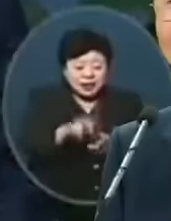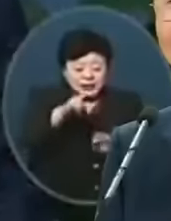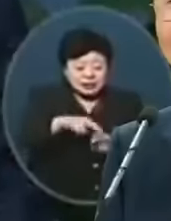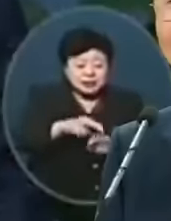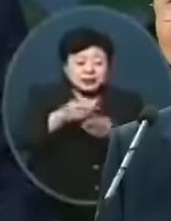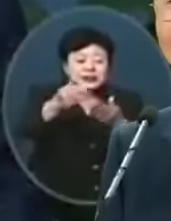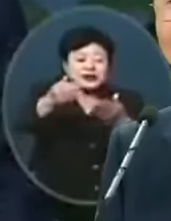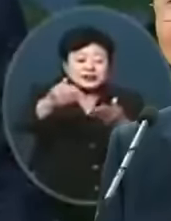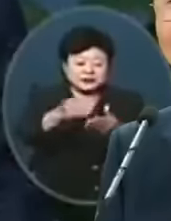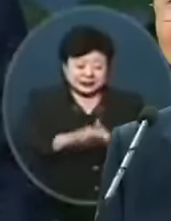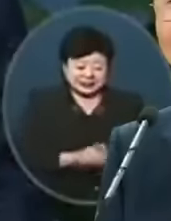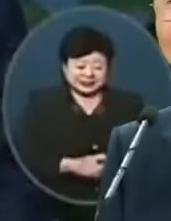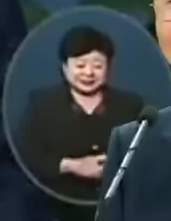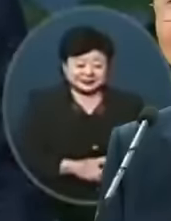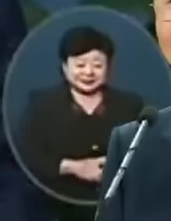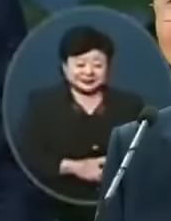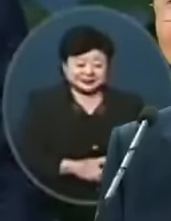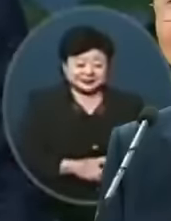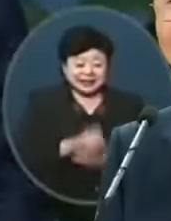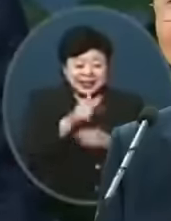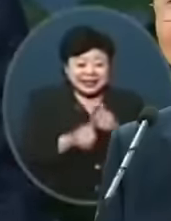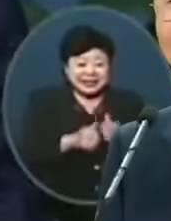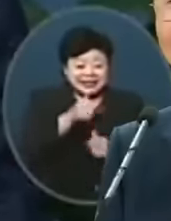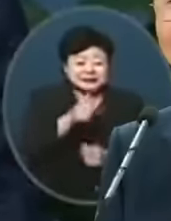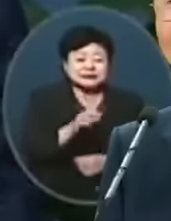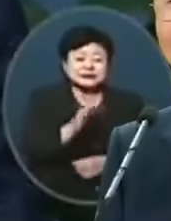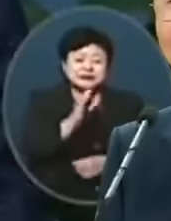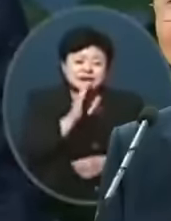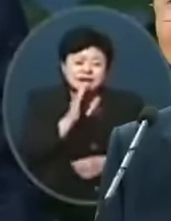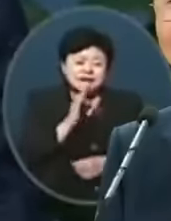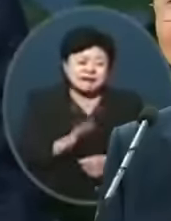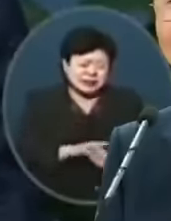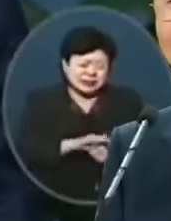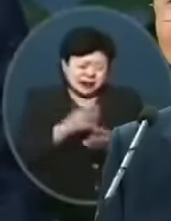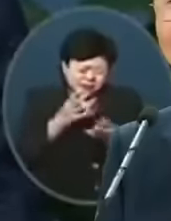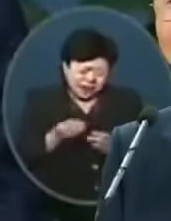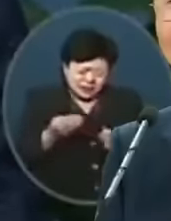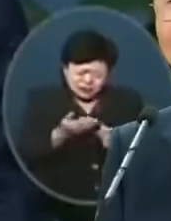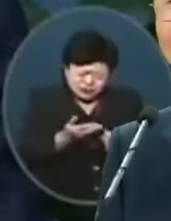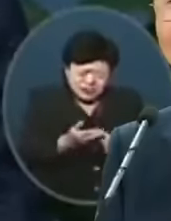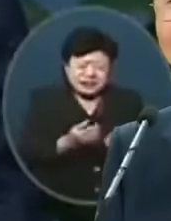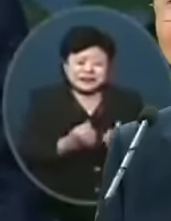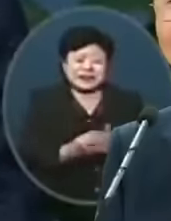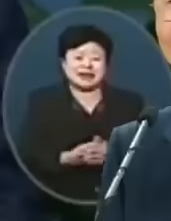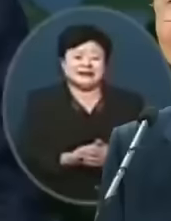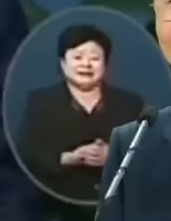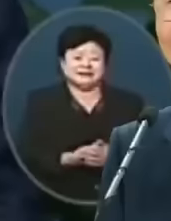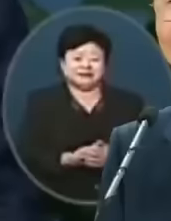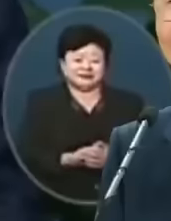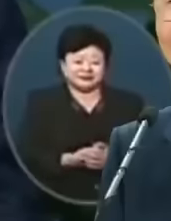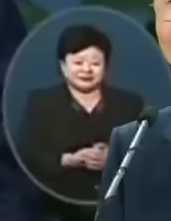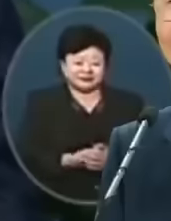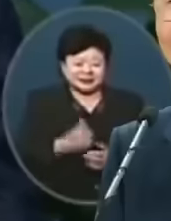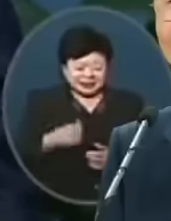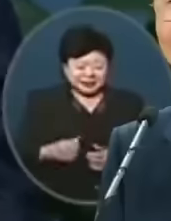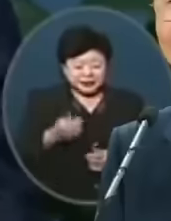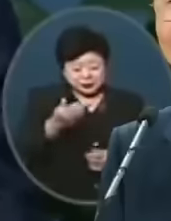내어놓으신 하나님이십니다. 하나님이 어지간히 우리를 사랑하지 않은 이상 그런 일을 할 리가